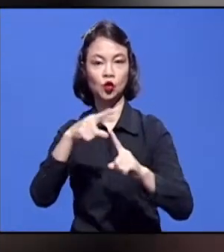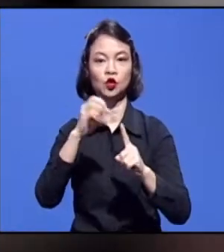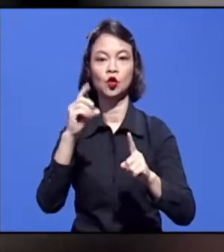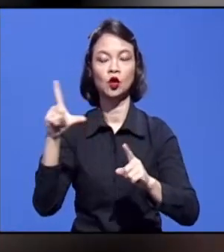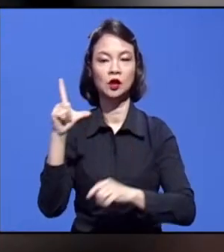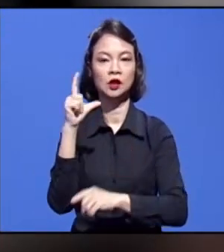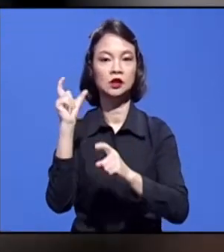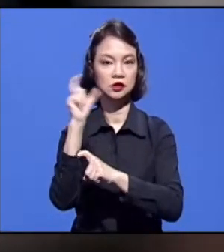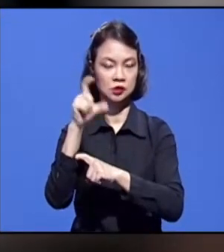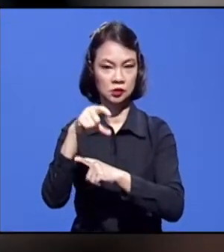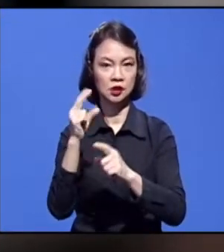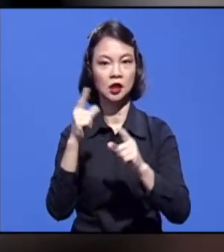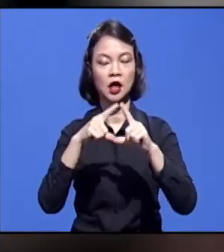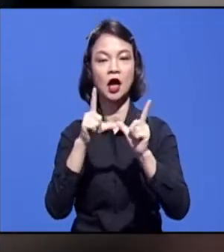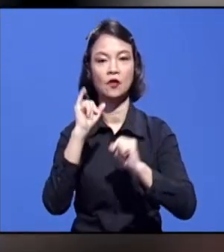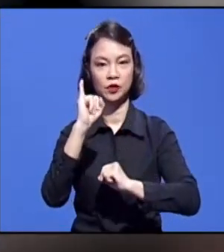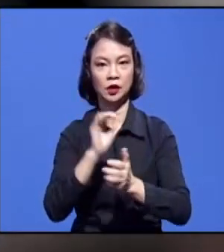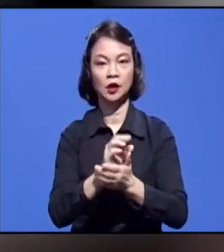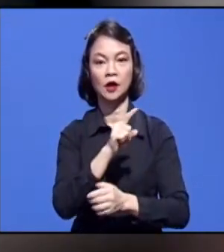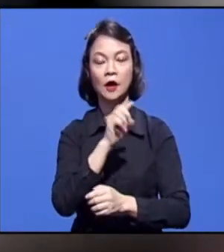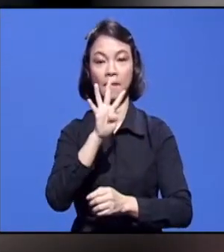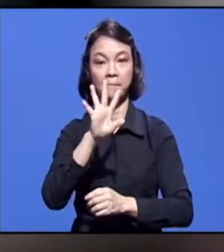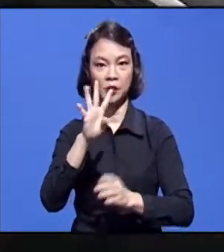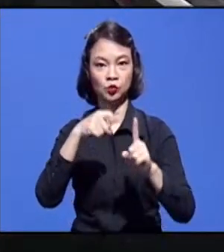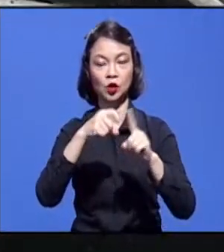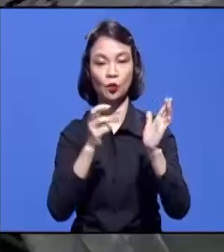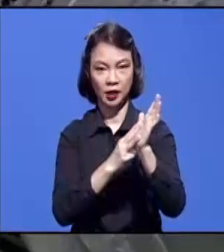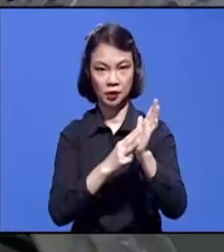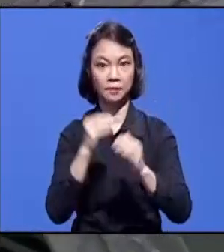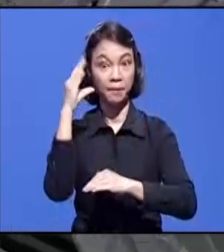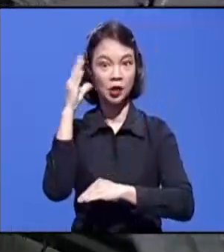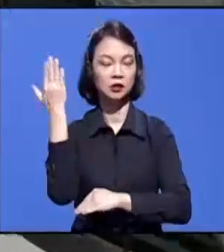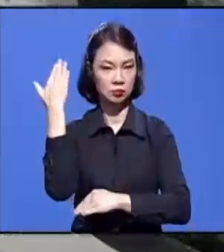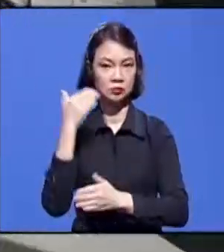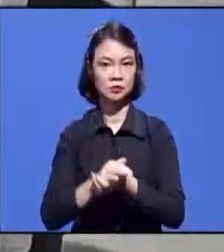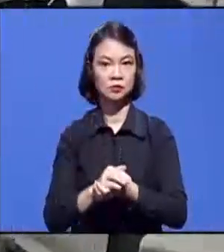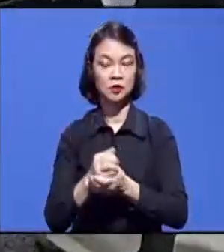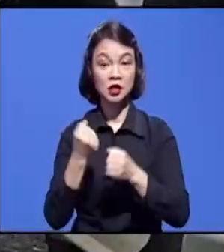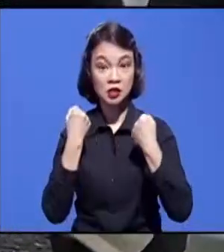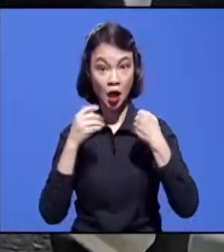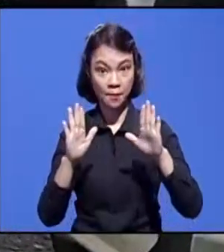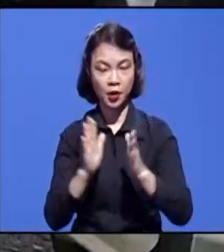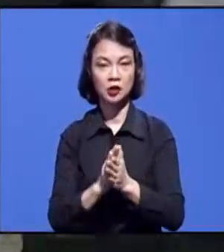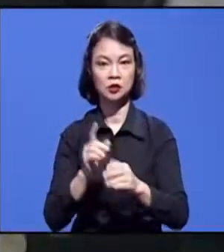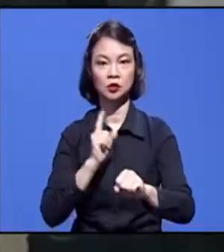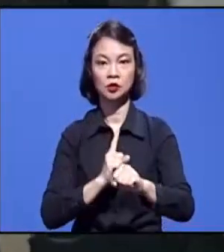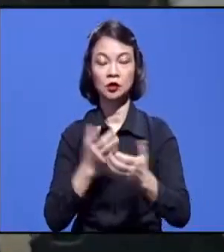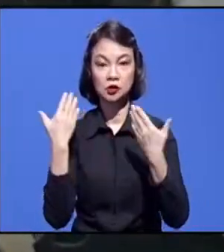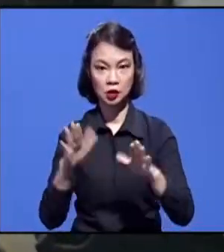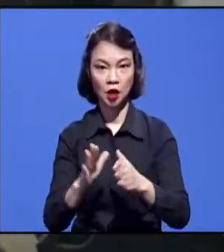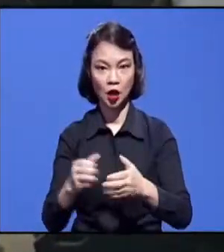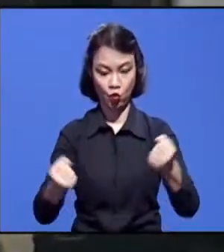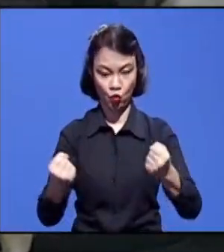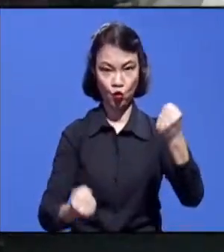Ciawi kilometer 4/5 Kota Bogor Kamis pagi tadi. Korban dilaporkan selamat setelah petugas membongkar kemudi dan dashboard